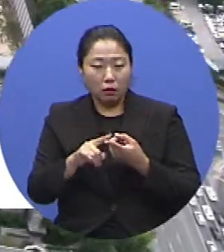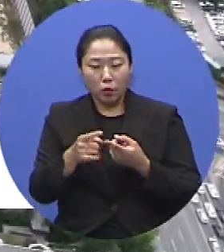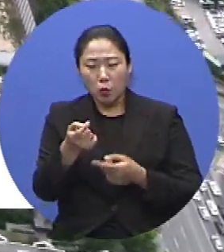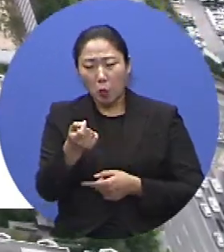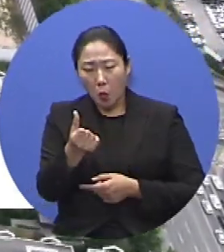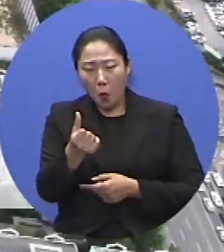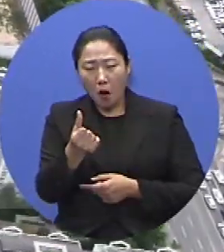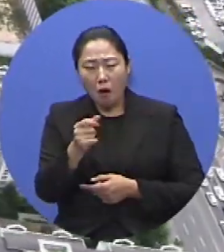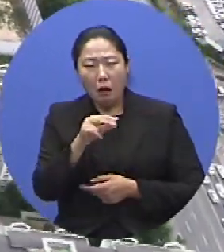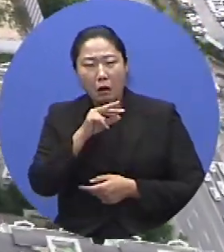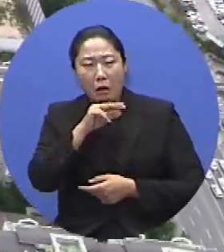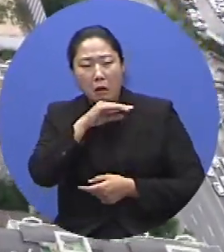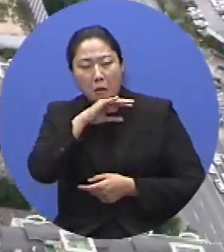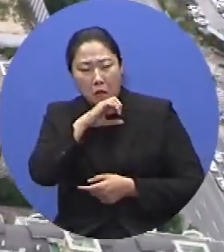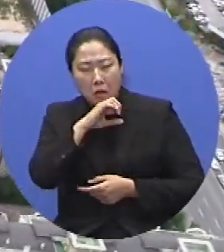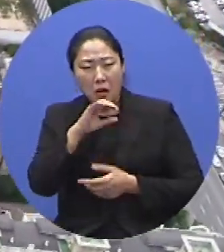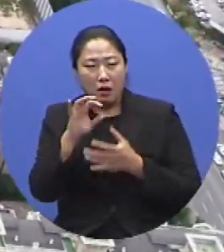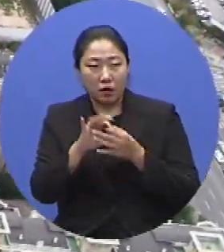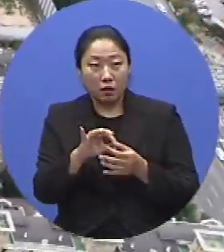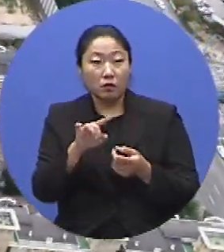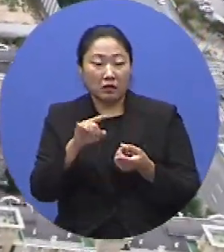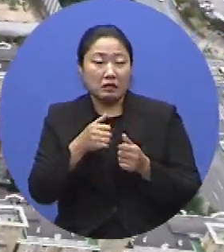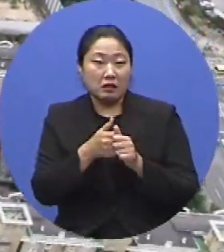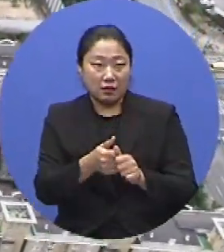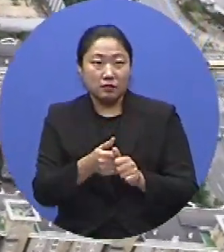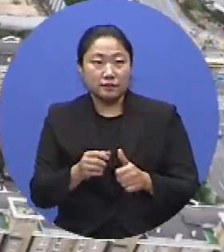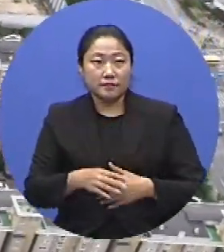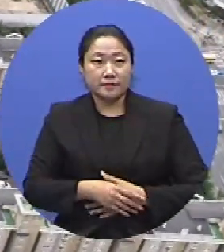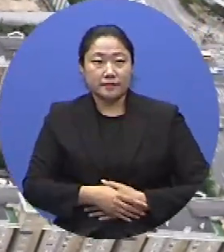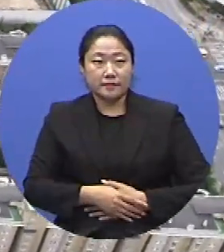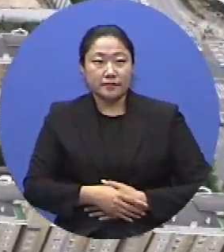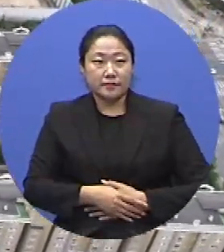적다는 비판이 이어지고 있는데 따른 것입니다